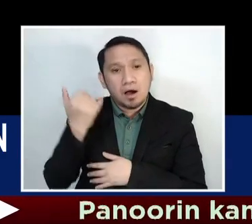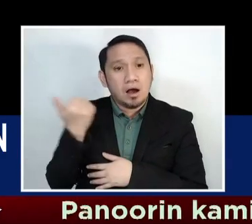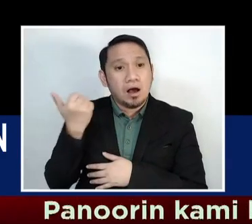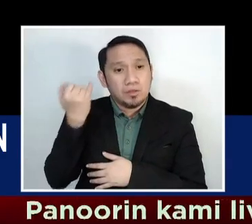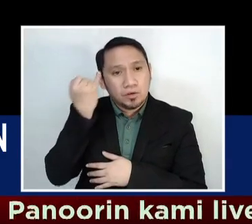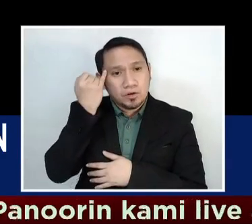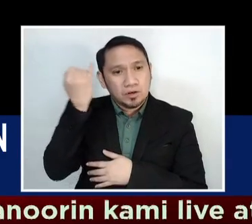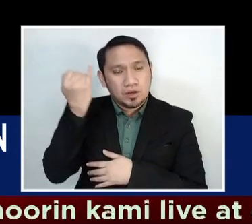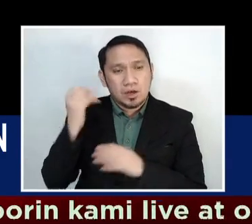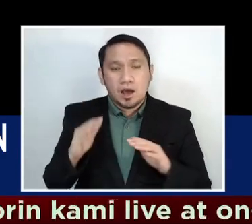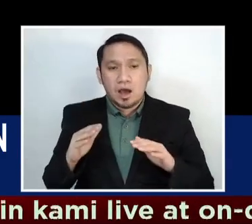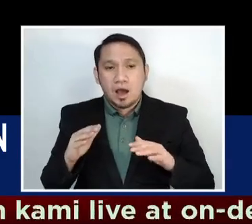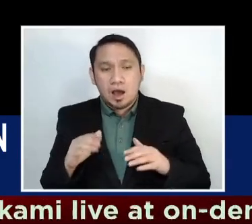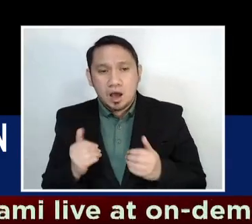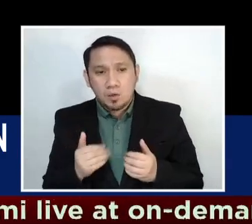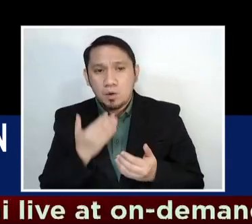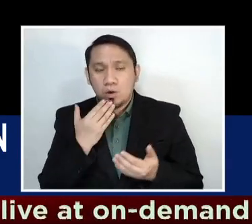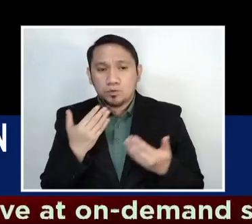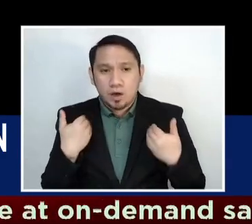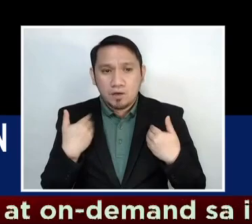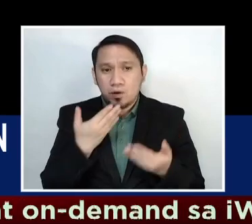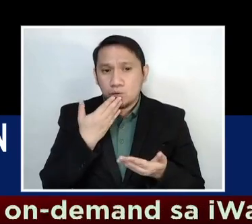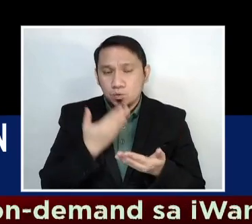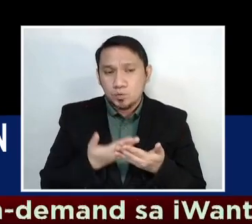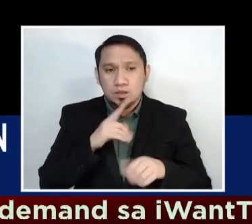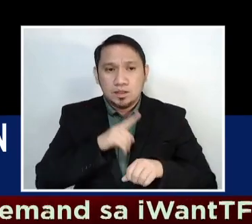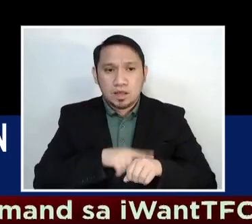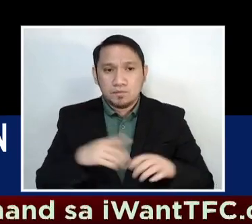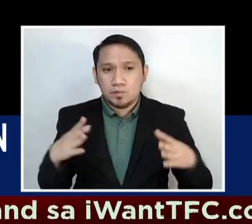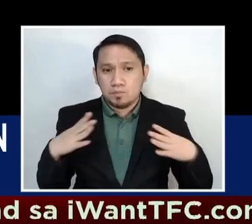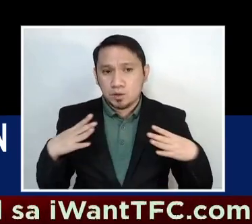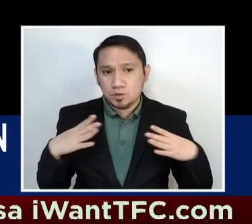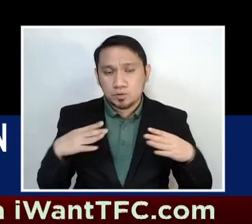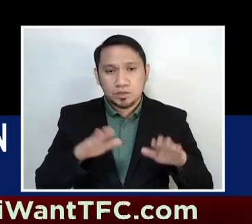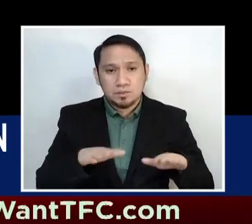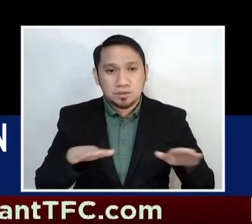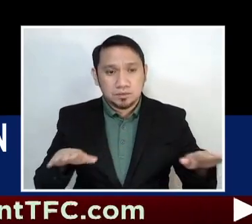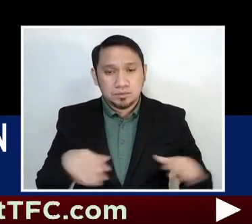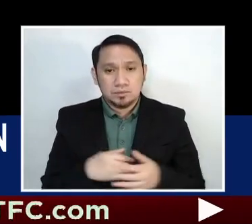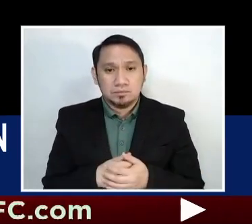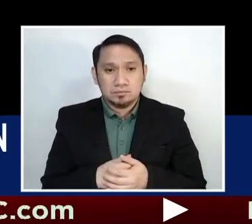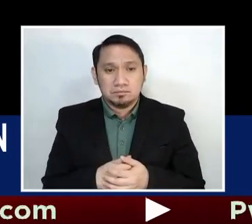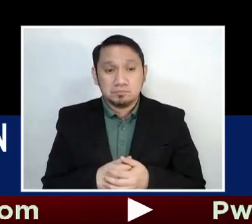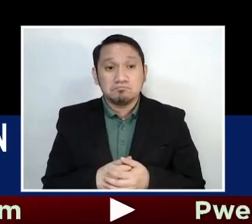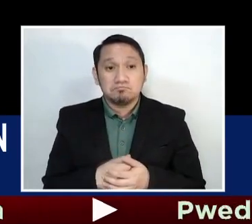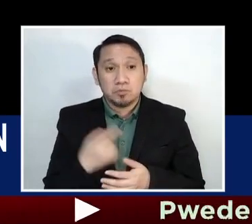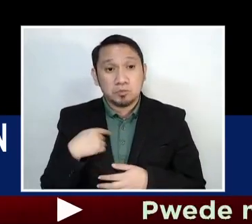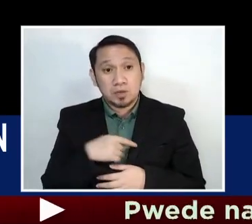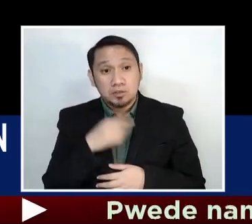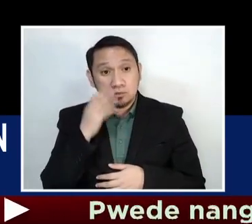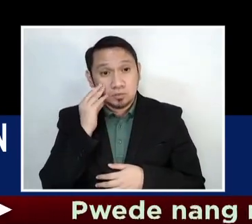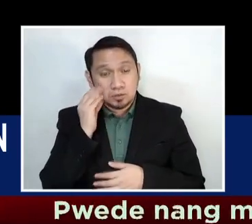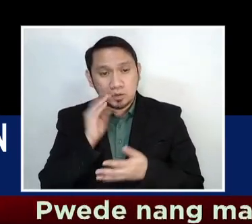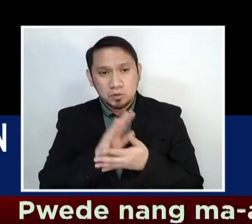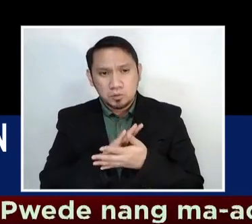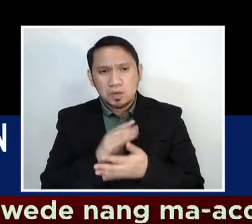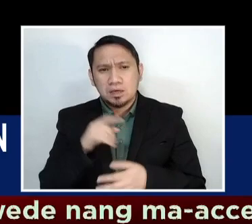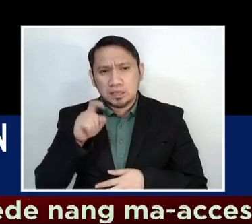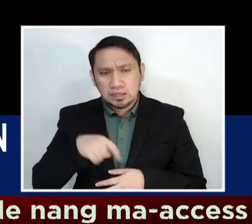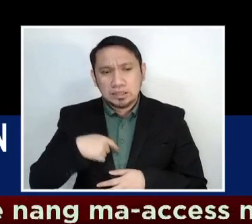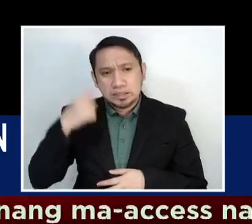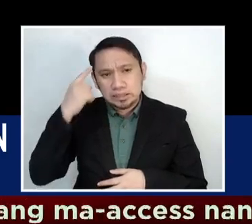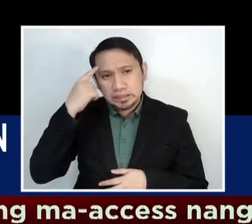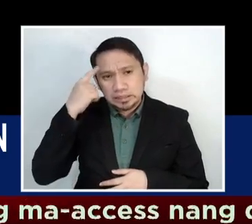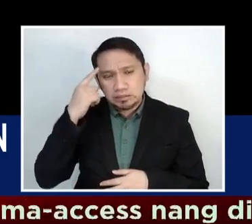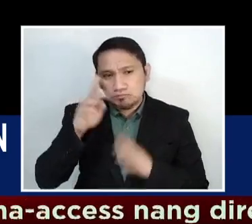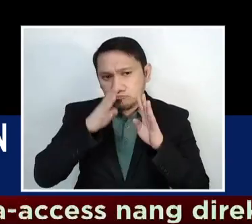memorable ang school break ng mga bata. Since nga medyo we were hit by the pandemic, I also had to think of budget-friendly ways to